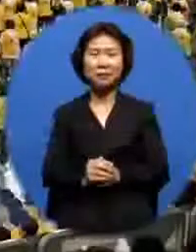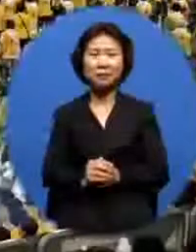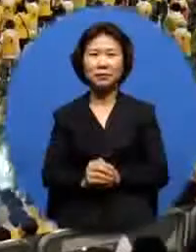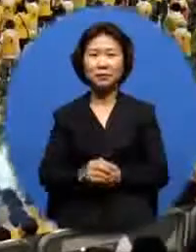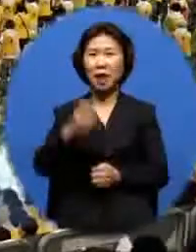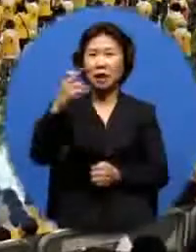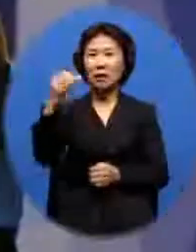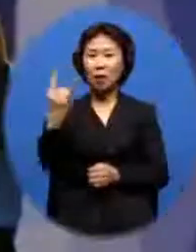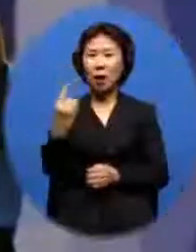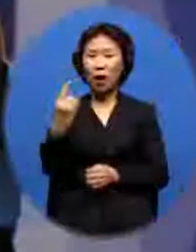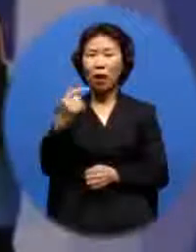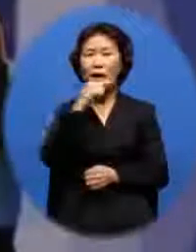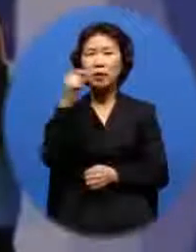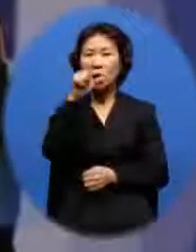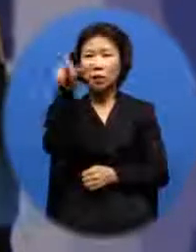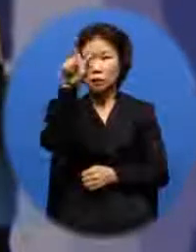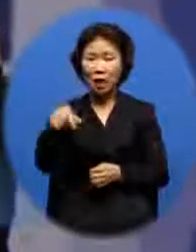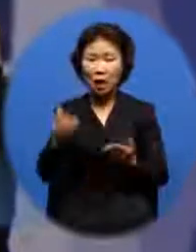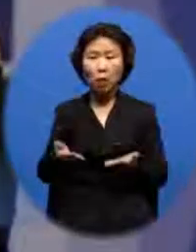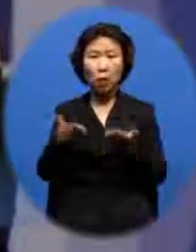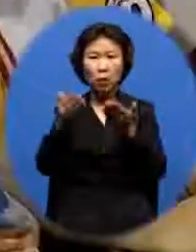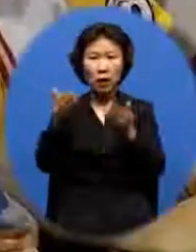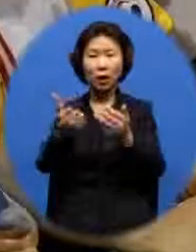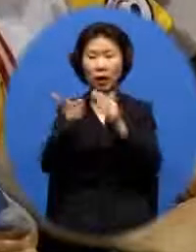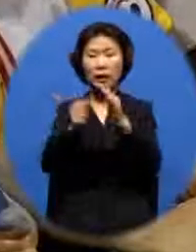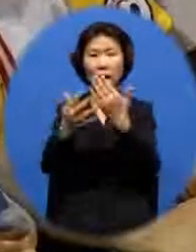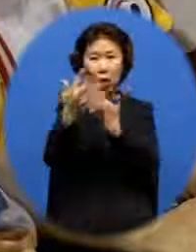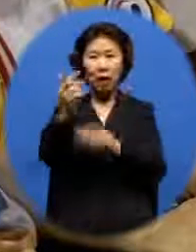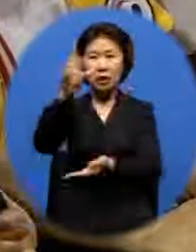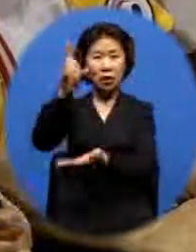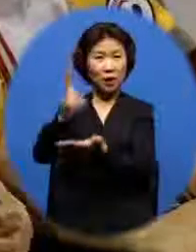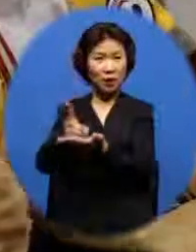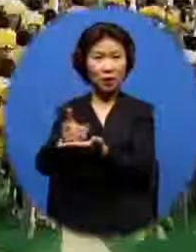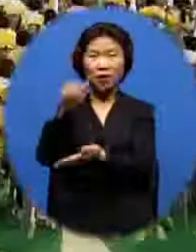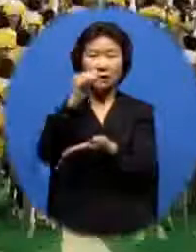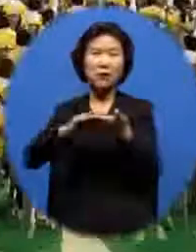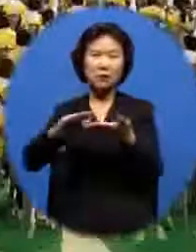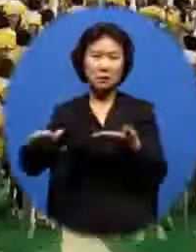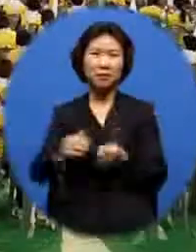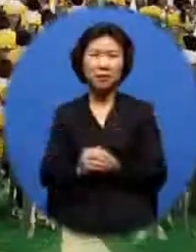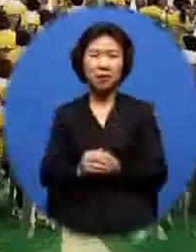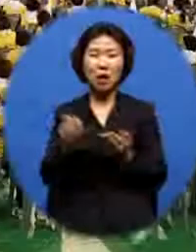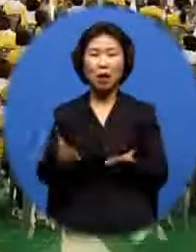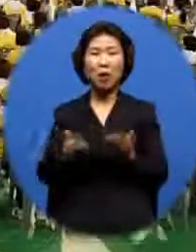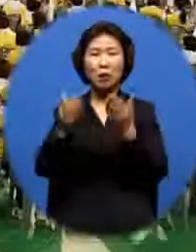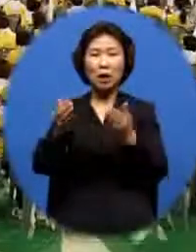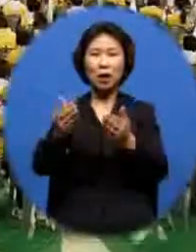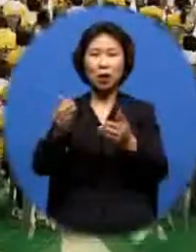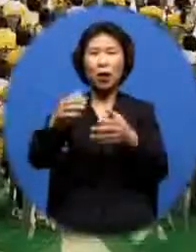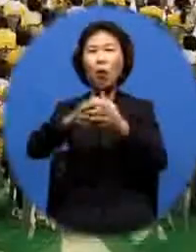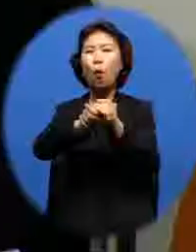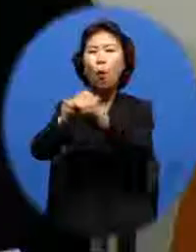제12회 적십자 봉사원 대회가 12일 천안 유관순 체육관에서 열렸습니다. 봉사원 화합 한마당을 겸한